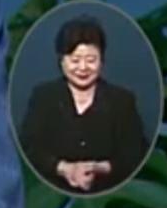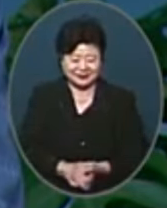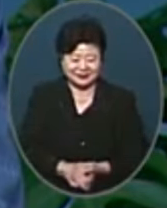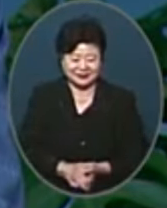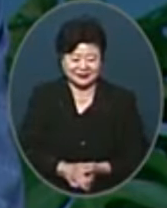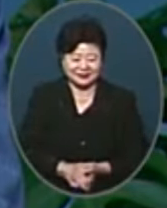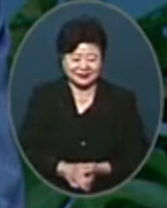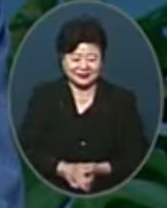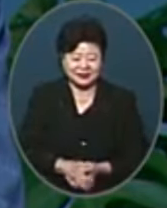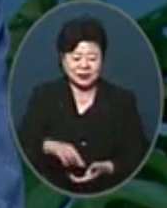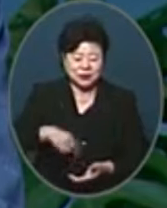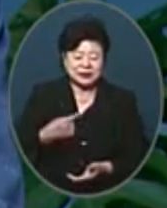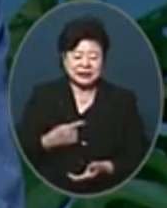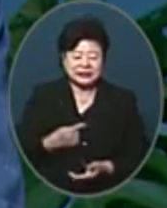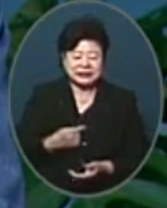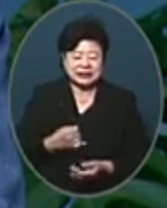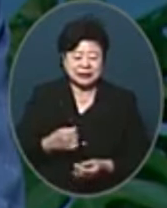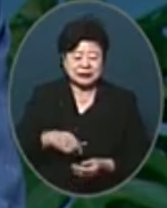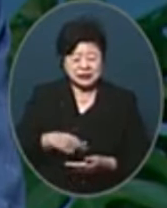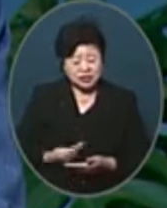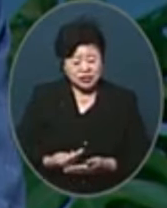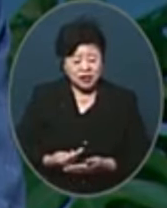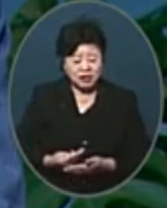낭패를 당하고 쓰러질지라도